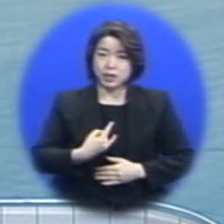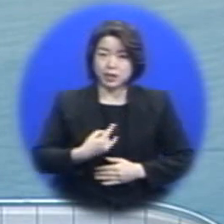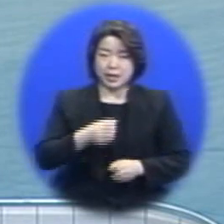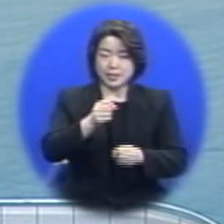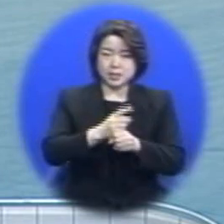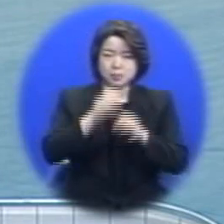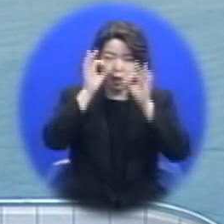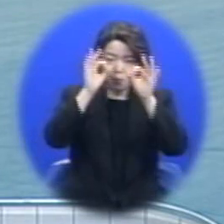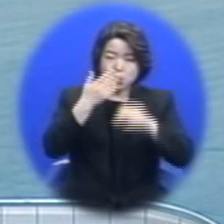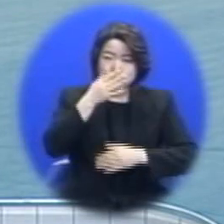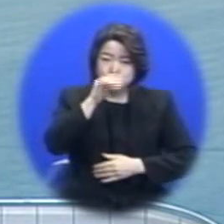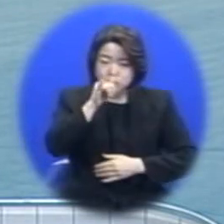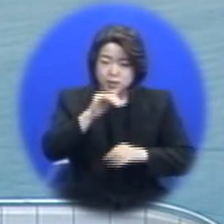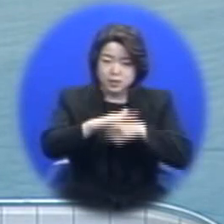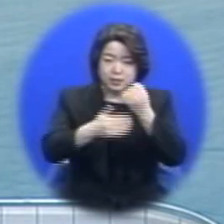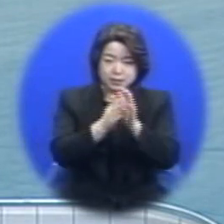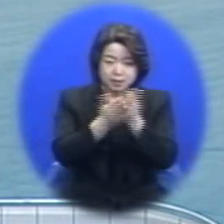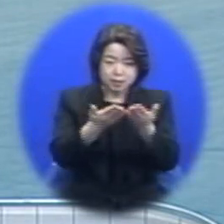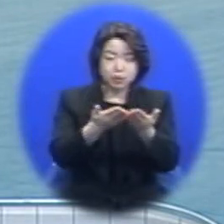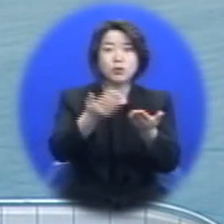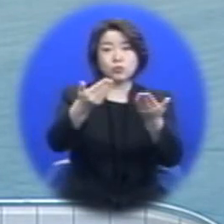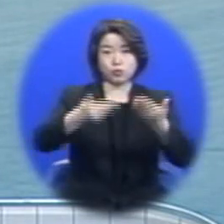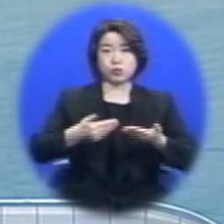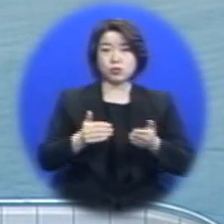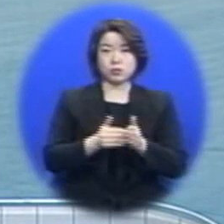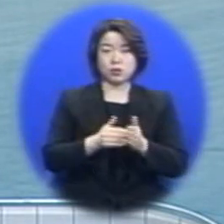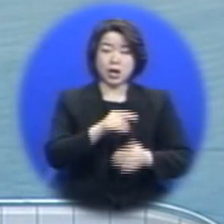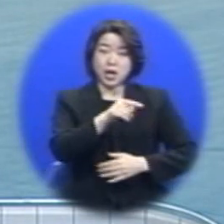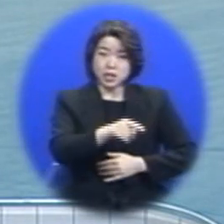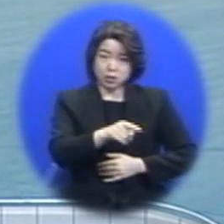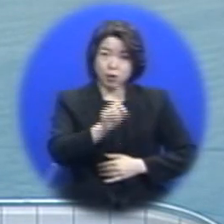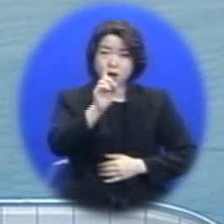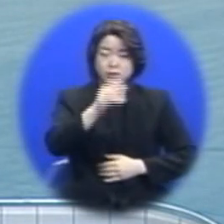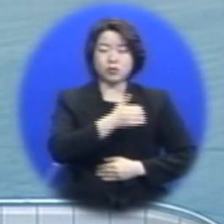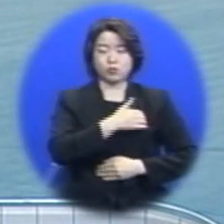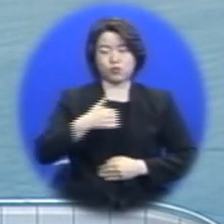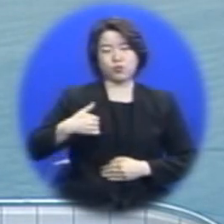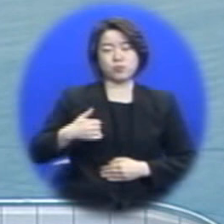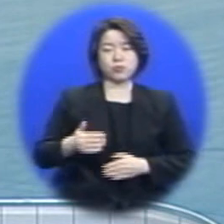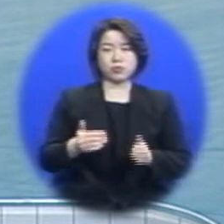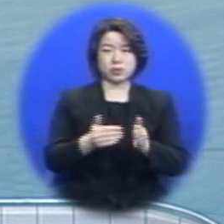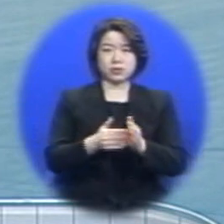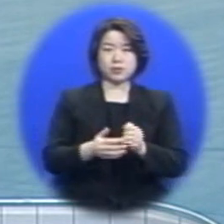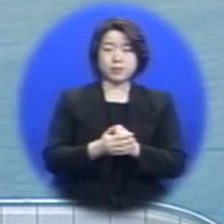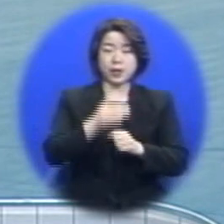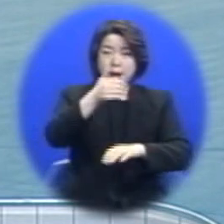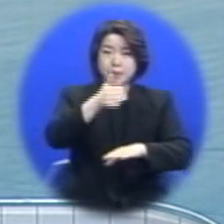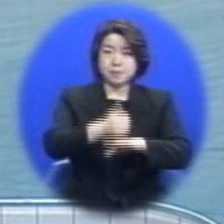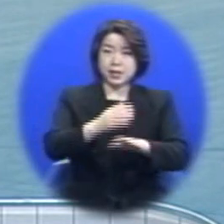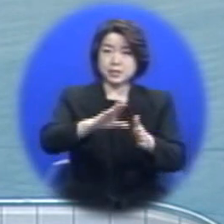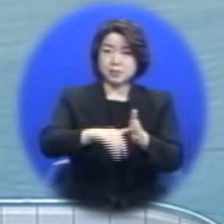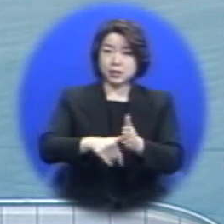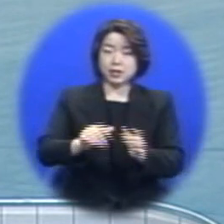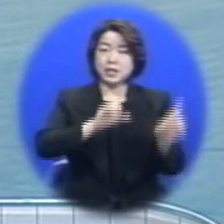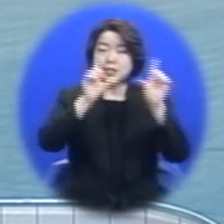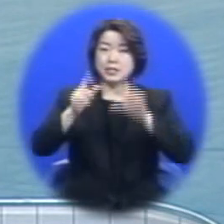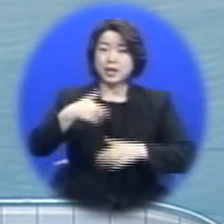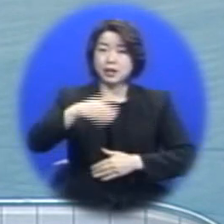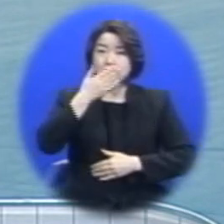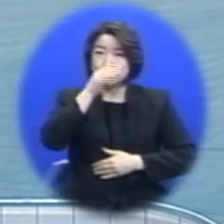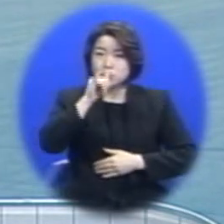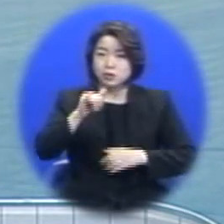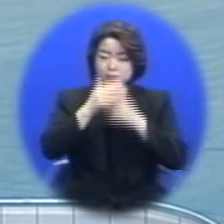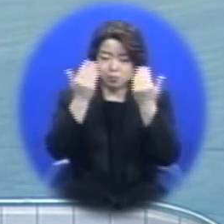있는 성경책을 주셨습니다. 이것으로 사실은 충분합니다. 마지막 때를 살아갈 수 있는 모든